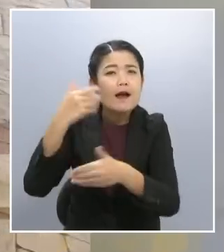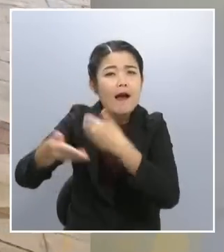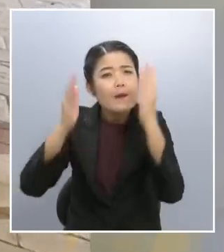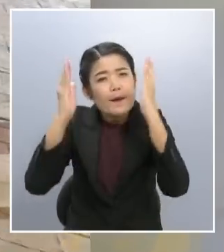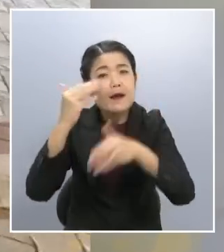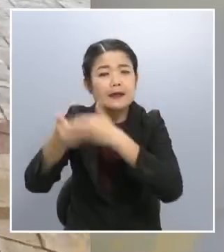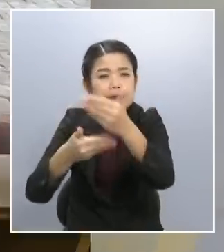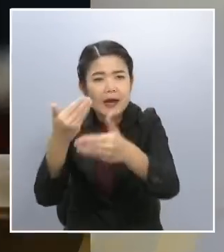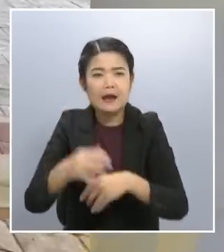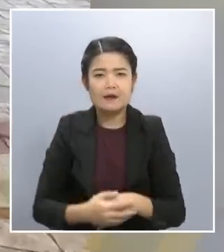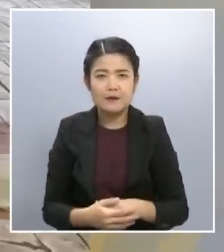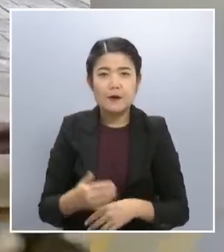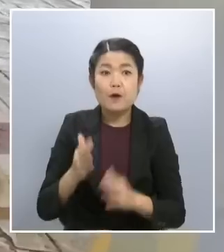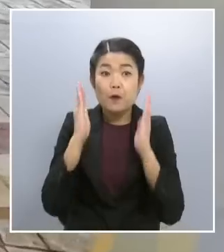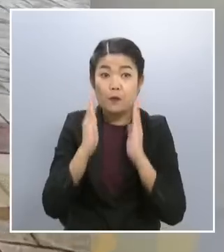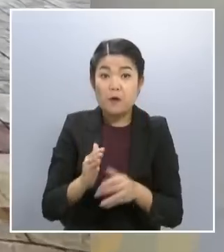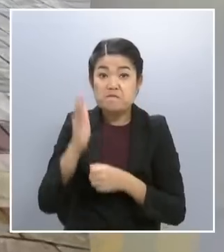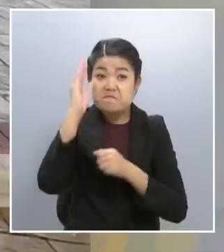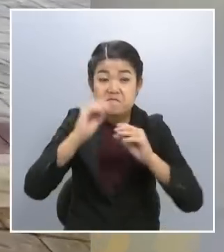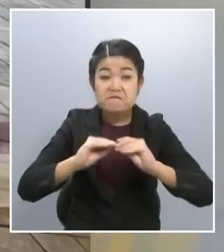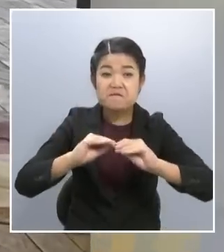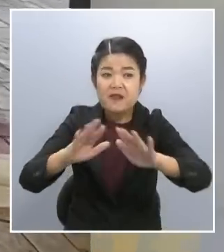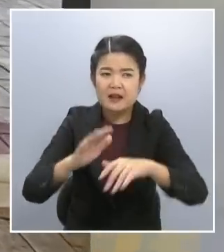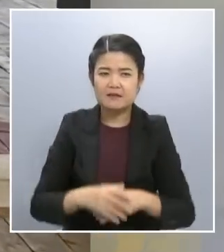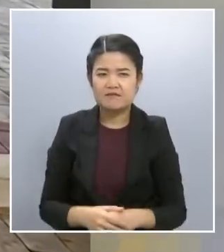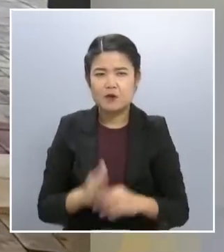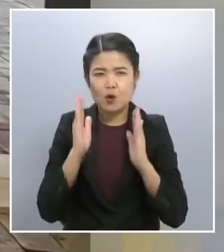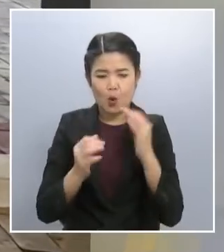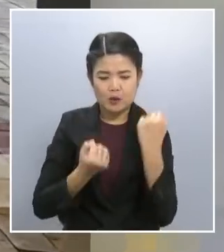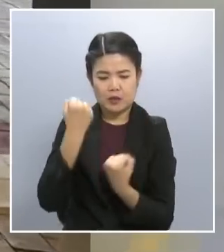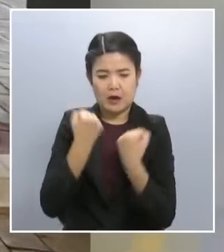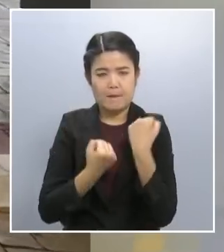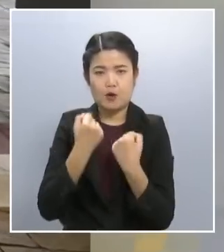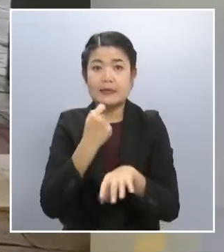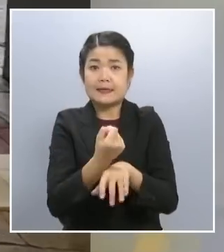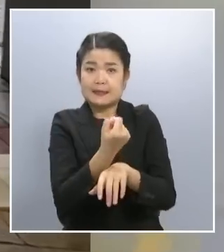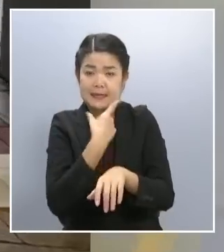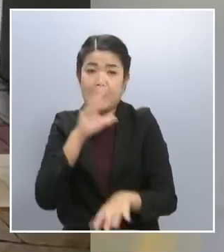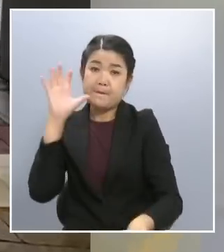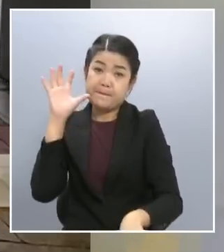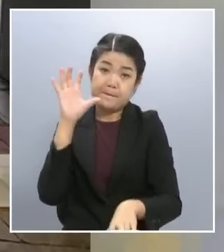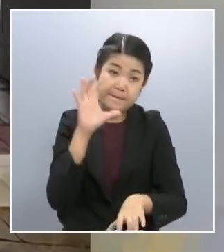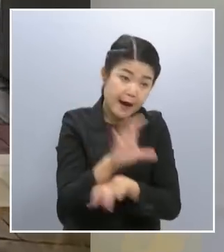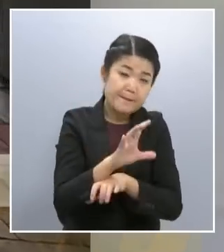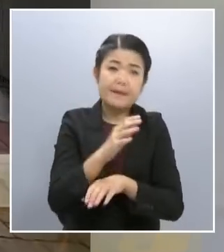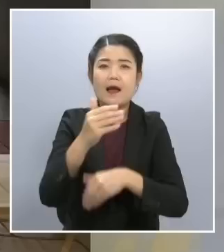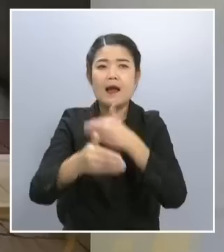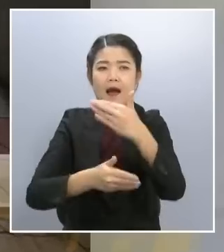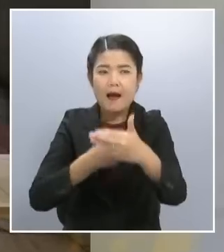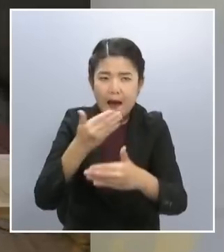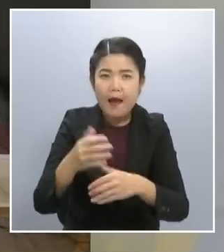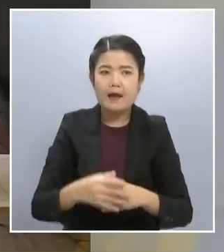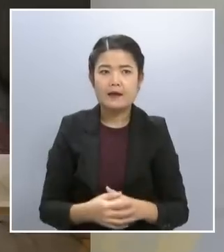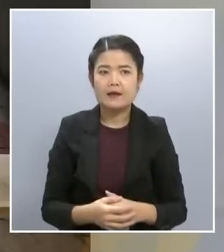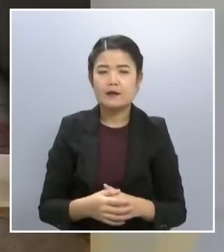มากรีวิวกันมากมายว่าถูกคนขับรถบังคับขายถั่วผู้โดยสารหลายคนบอก